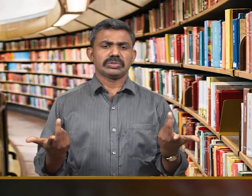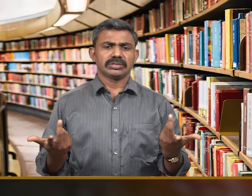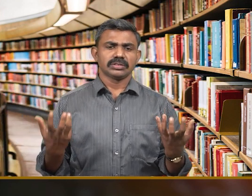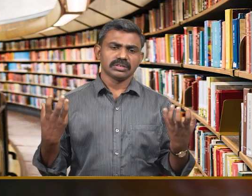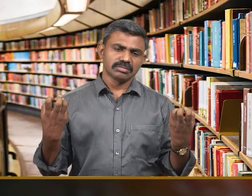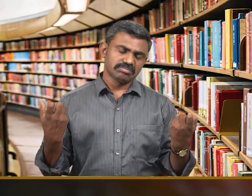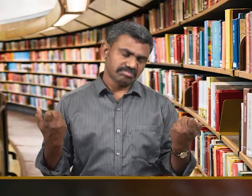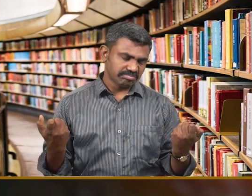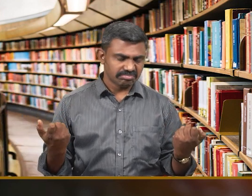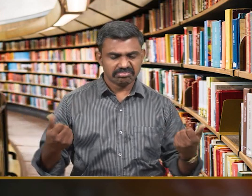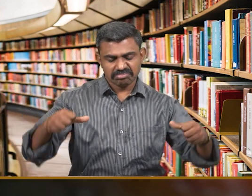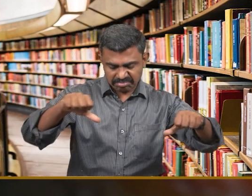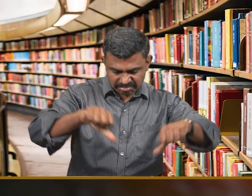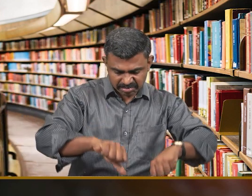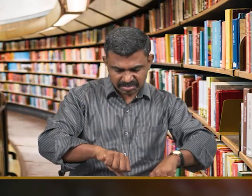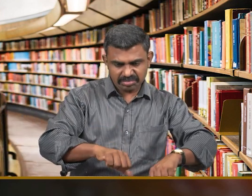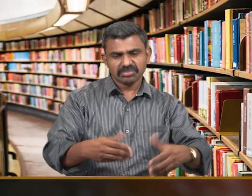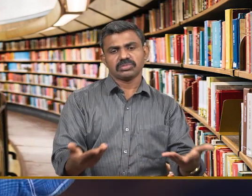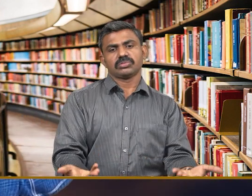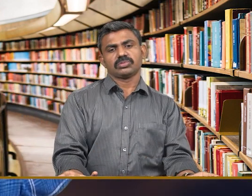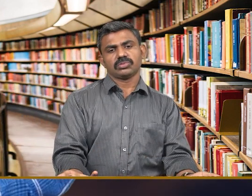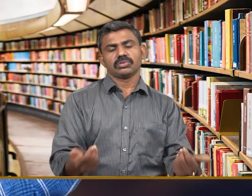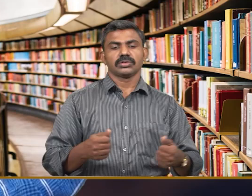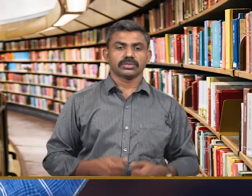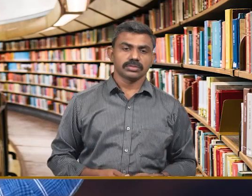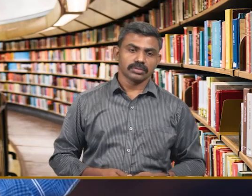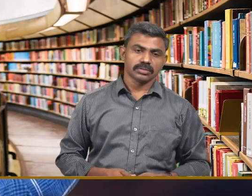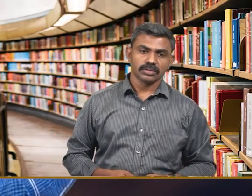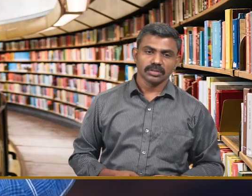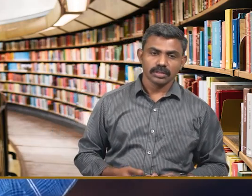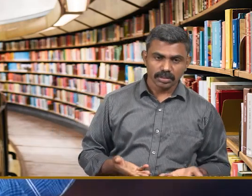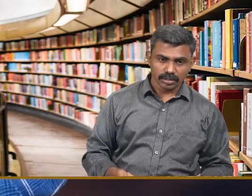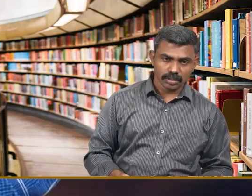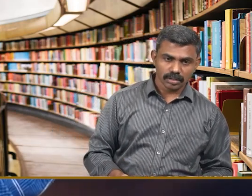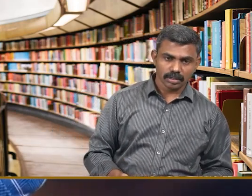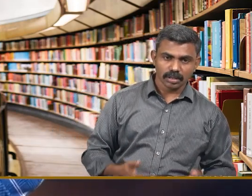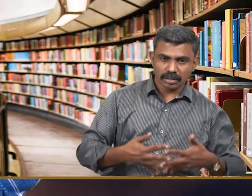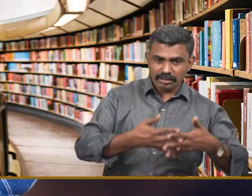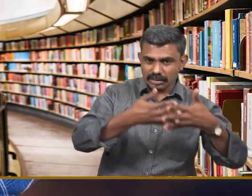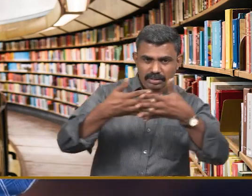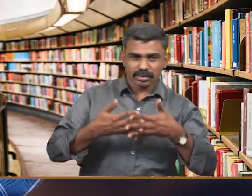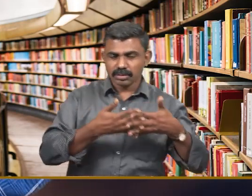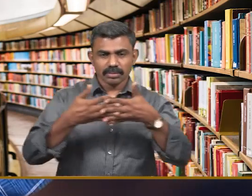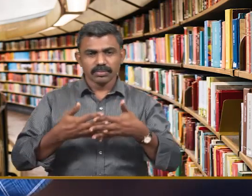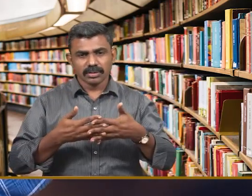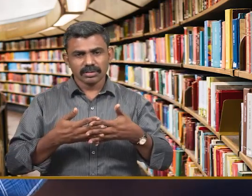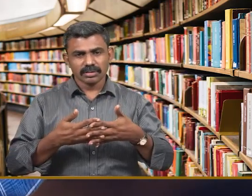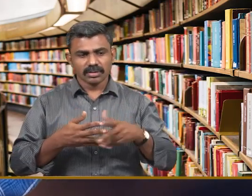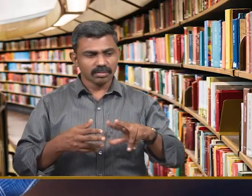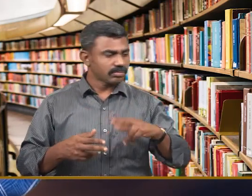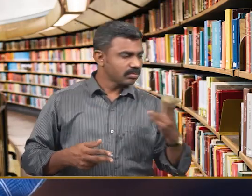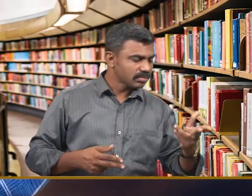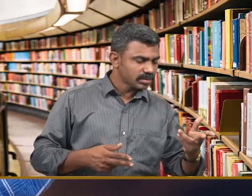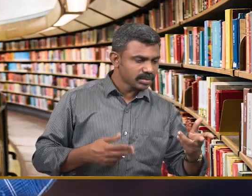ஸோ எப்படி முயற்சி பண்ணாலும் பார்த்திங்கன்னா பங்குச்சந்தை எல்லாமே கடும் வீழ்ச்சியில் இருந்துச்சு. இதனால் என்ன ஆகுதுன்னா அமெரிக்கா மற்ற நாடுகள் மீது